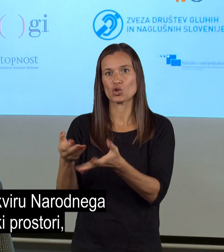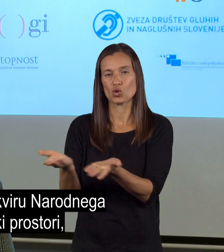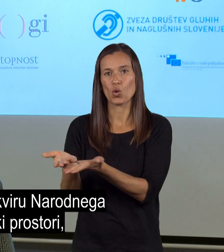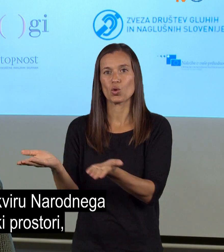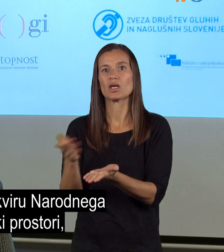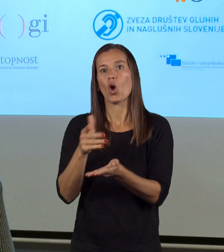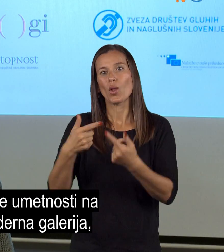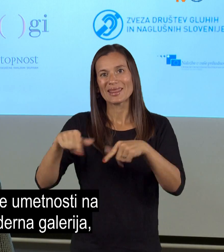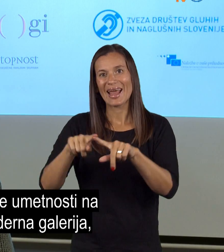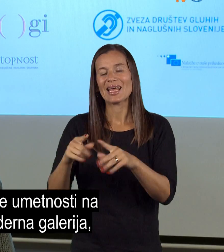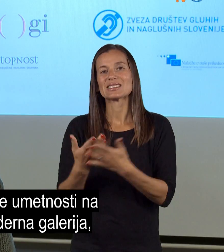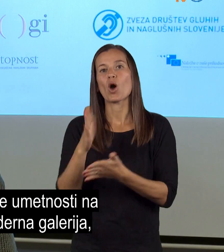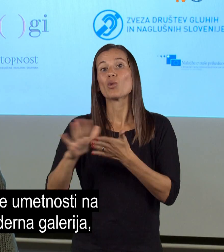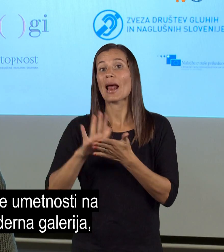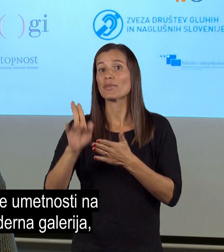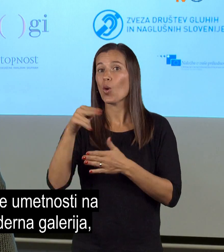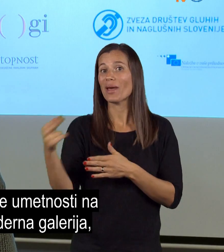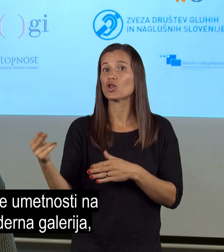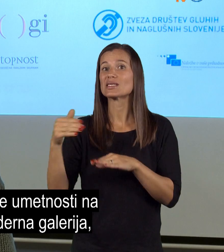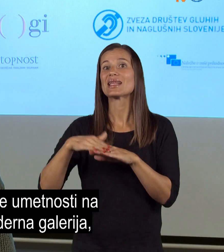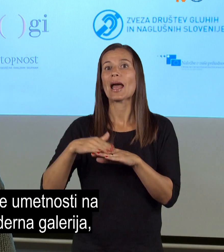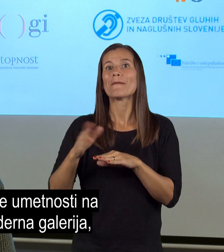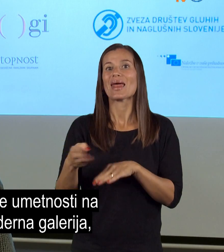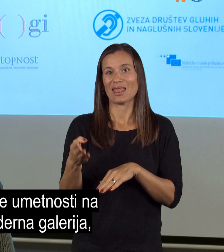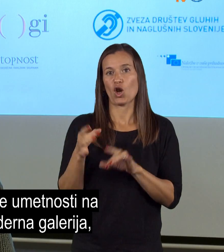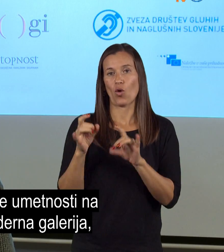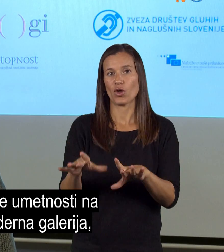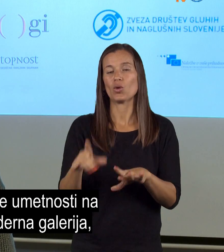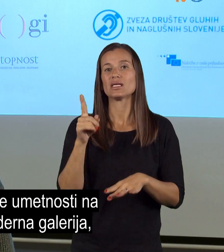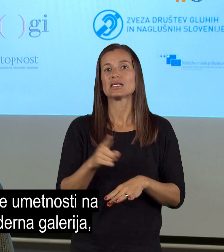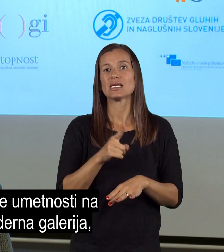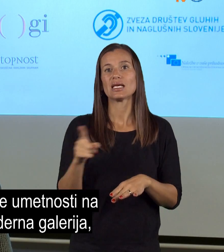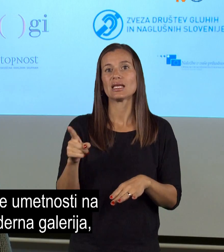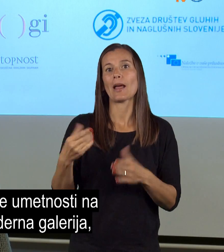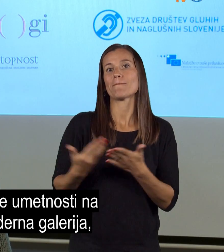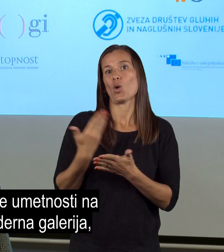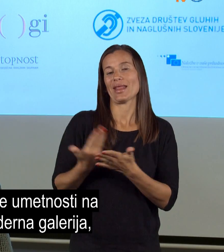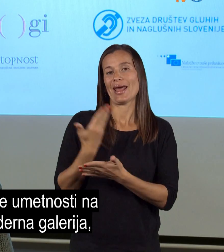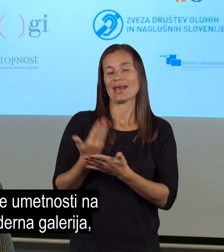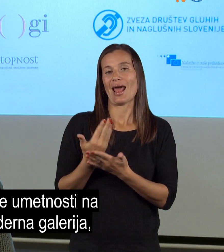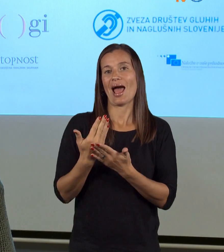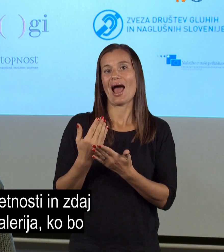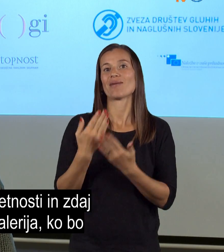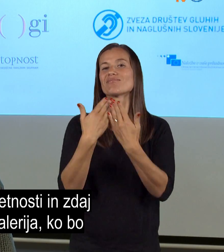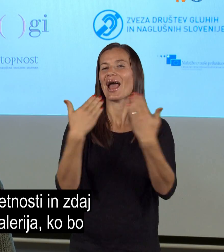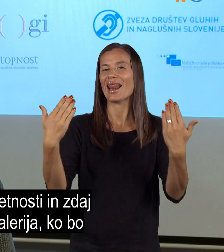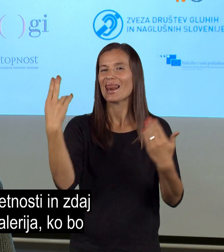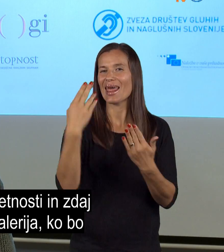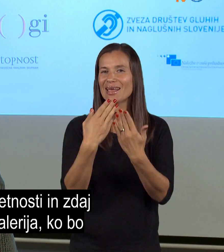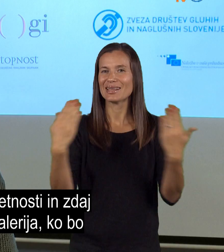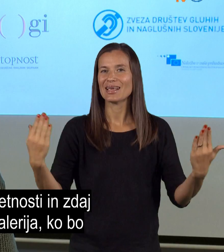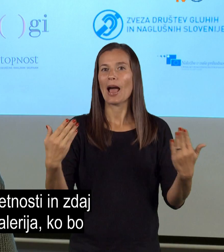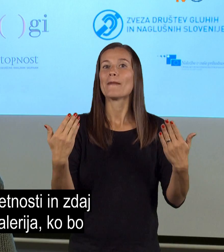oddelek za uporabno umetnost na Metelkovi in pa Moderna galerija, muzej sodobne